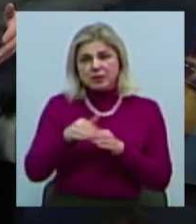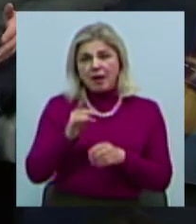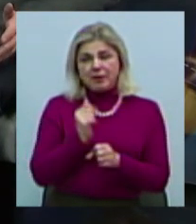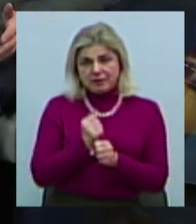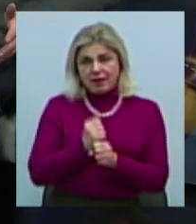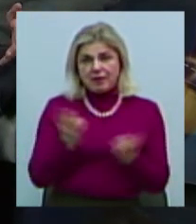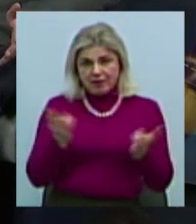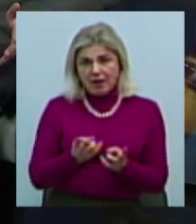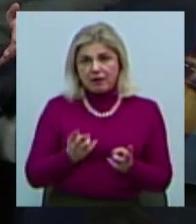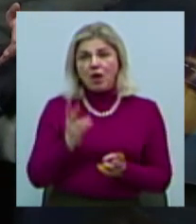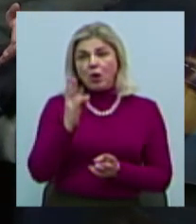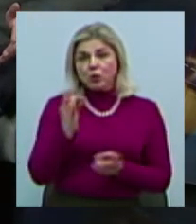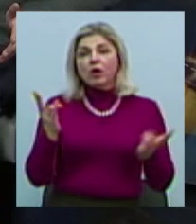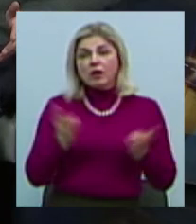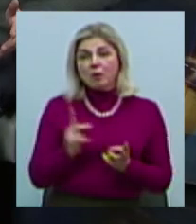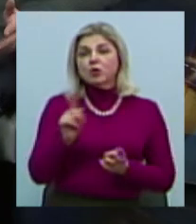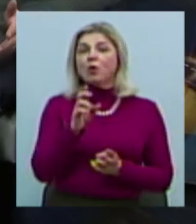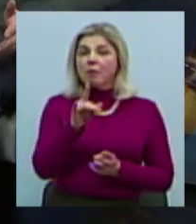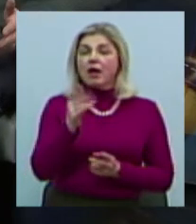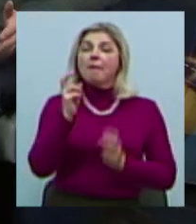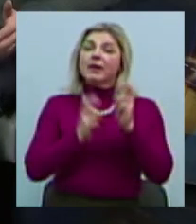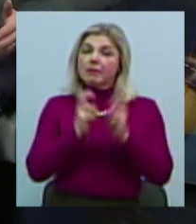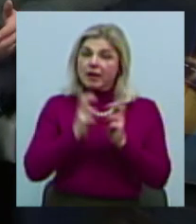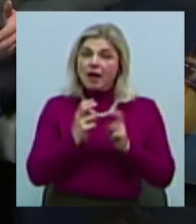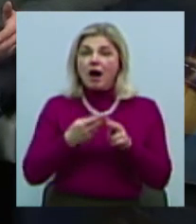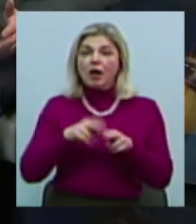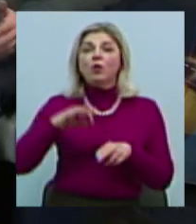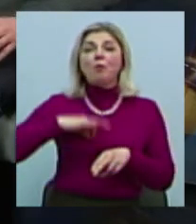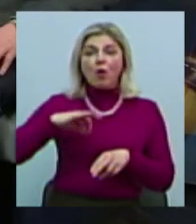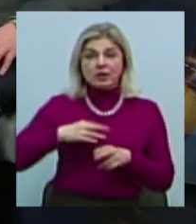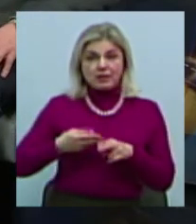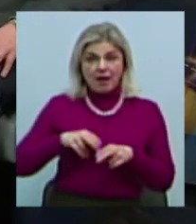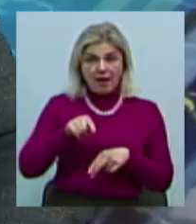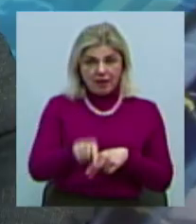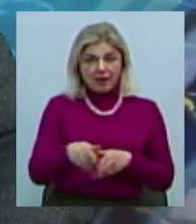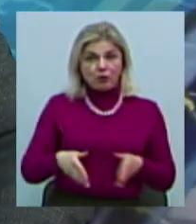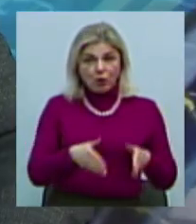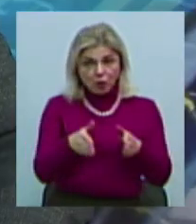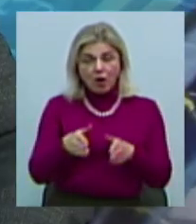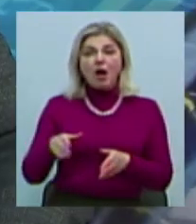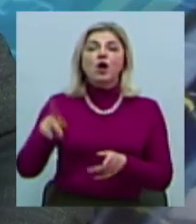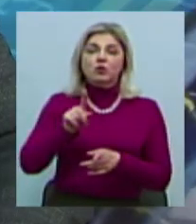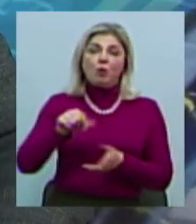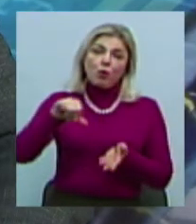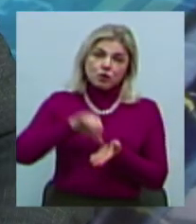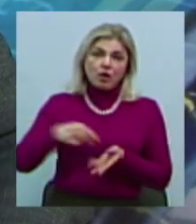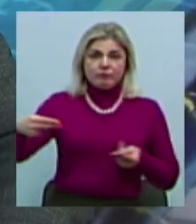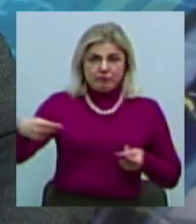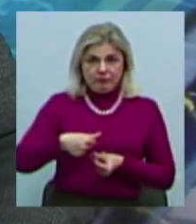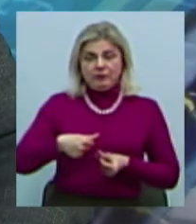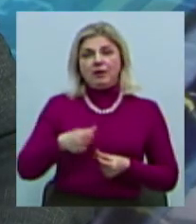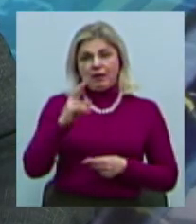все-таки необходимо, чтобы предприятия, которые пользуются этой дорогой, там, все-таки поучаствовали в софинансировании ремонта данной